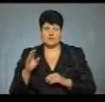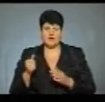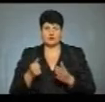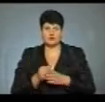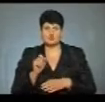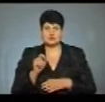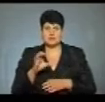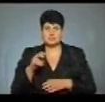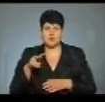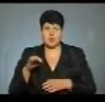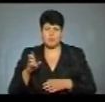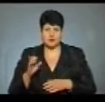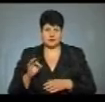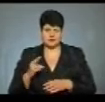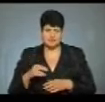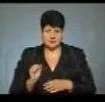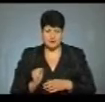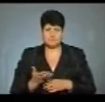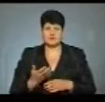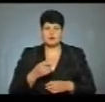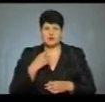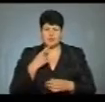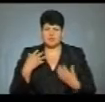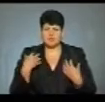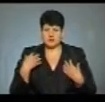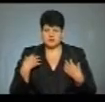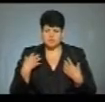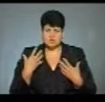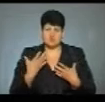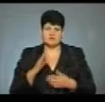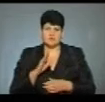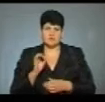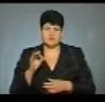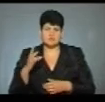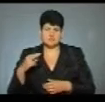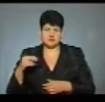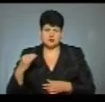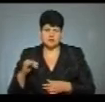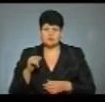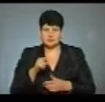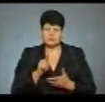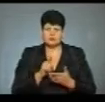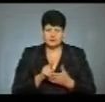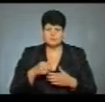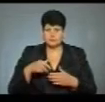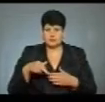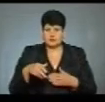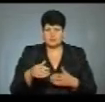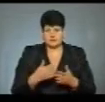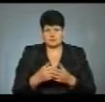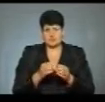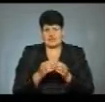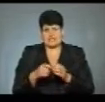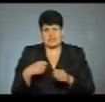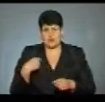Слобода. За словами начальника оперативно-координаційного центру пожежно-рятувальної служби Віталія Осадчого, вони мають пройти близько 10